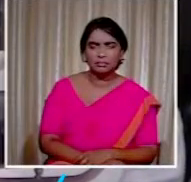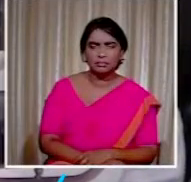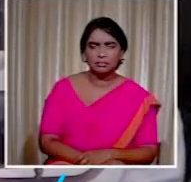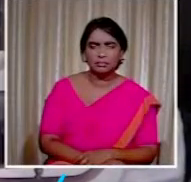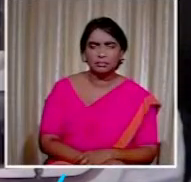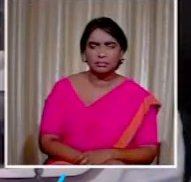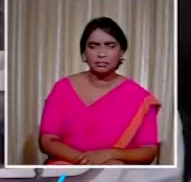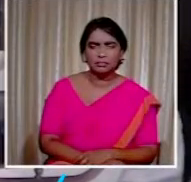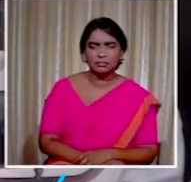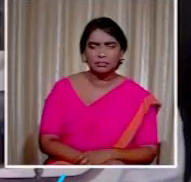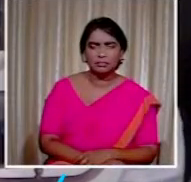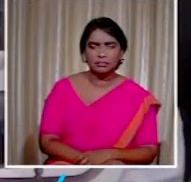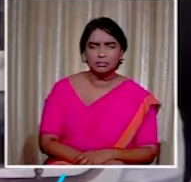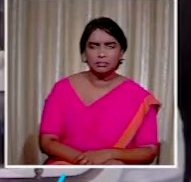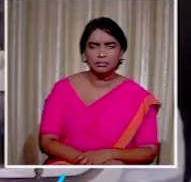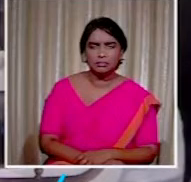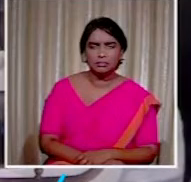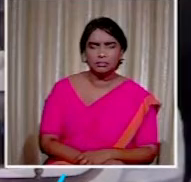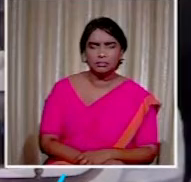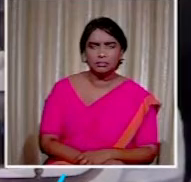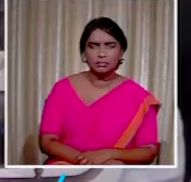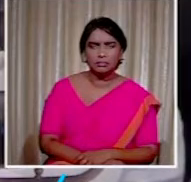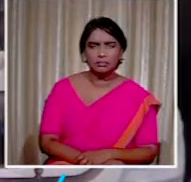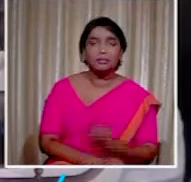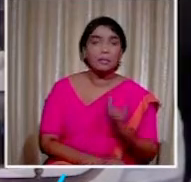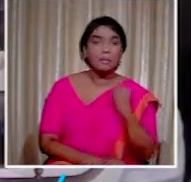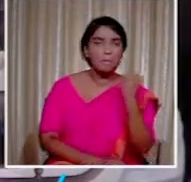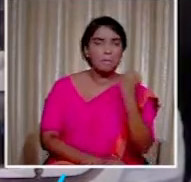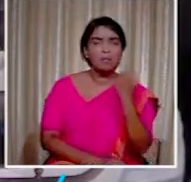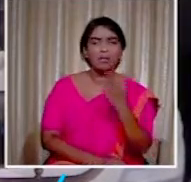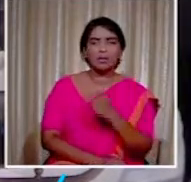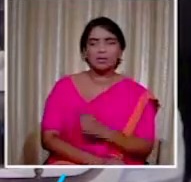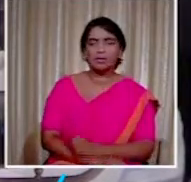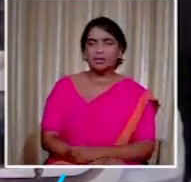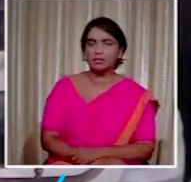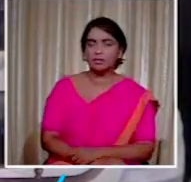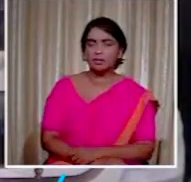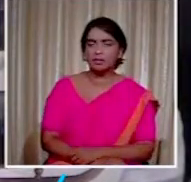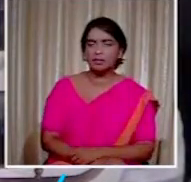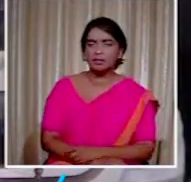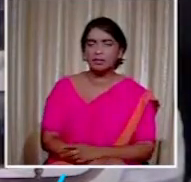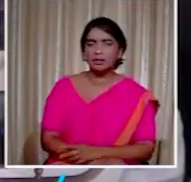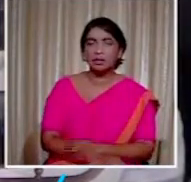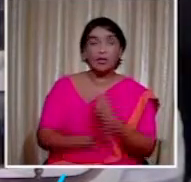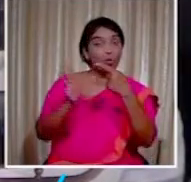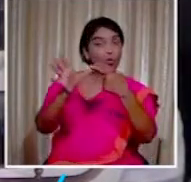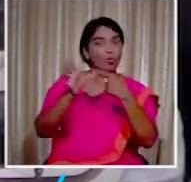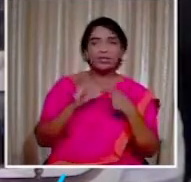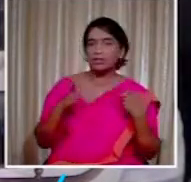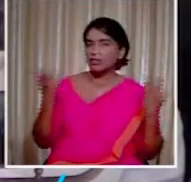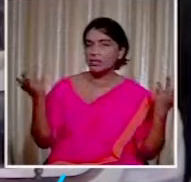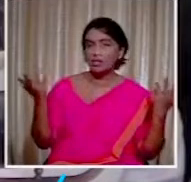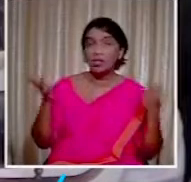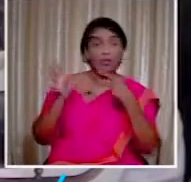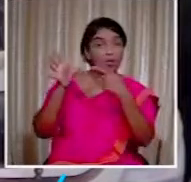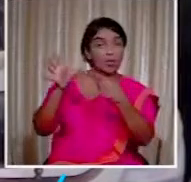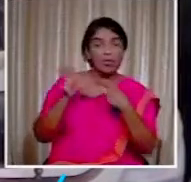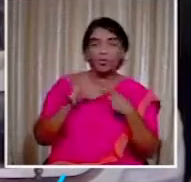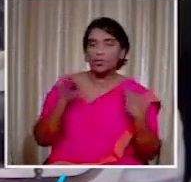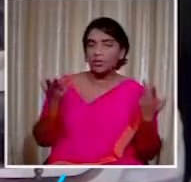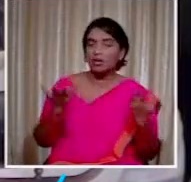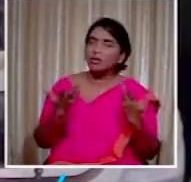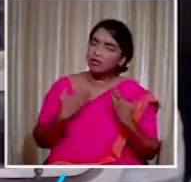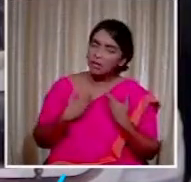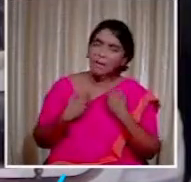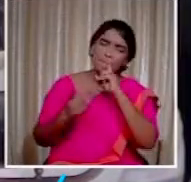හරිද? මට තියෙන බලය ඔබතුමා මට පිළිතුරු දෙන්නේ. ඔබතුමා මට පිළිතුරු මට ඕන